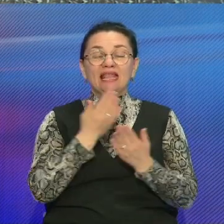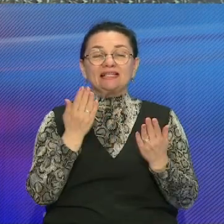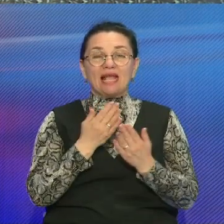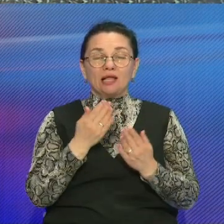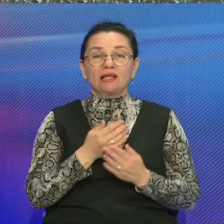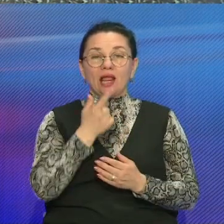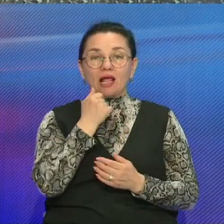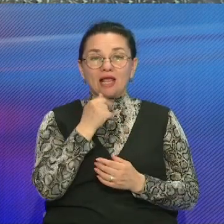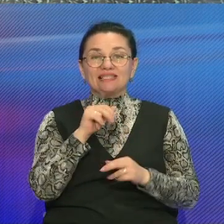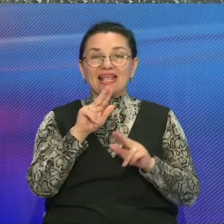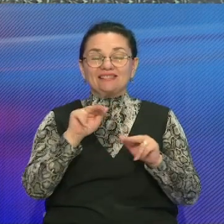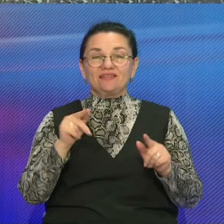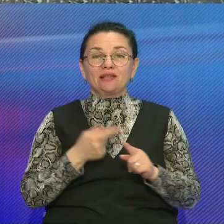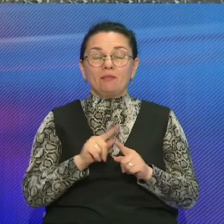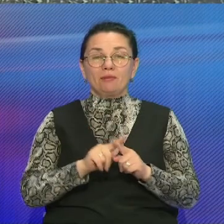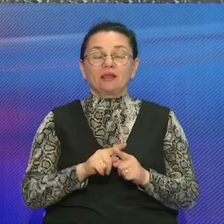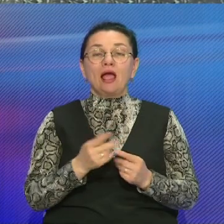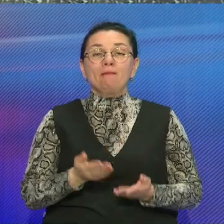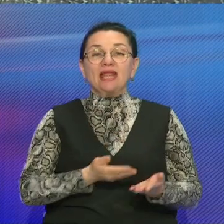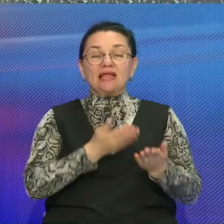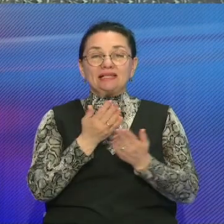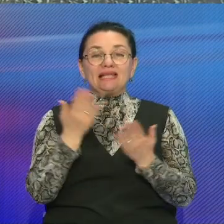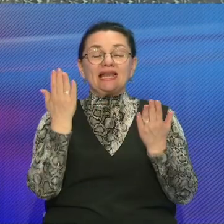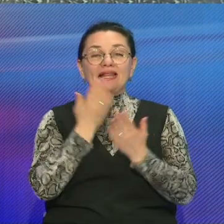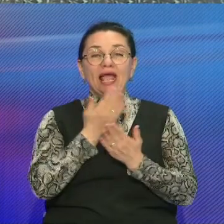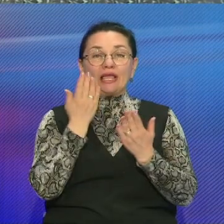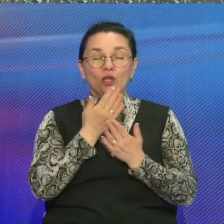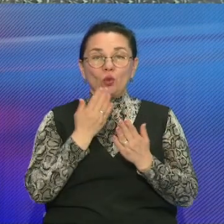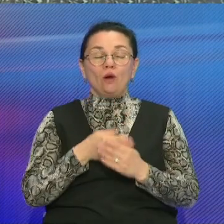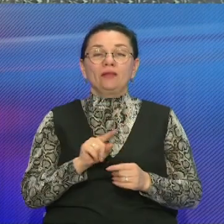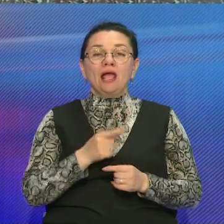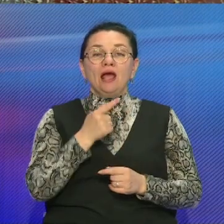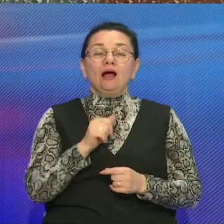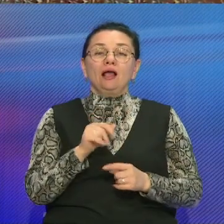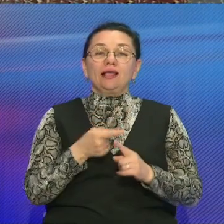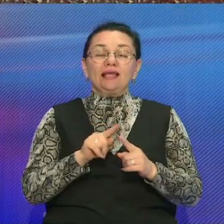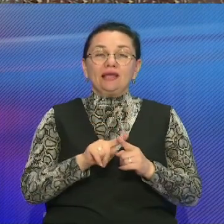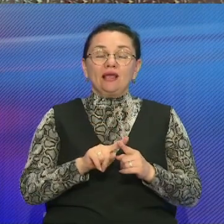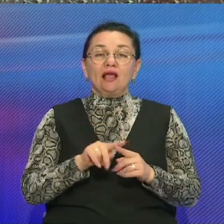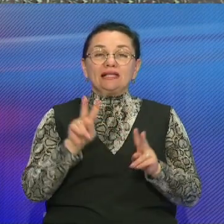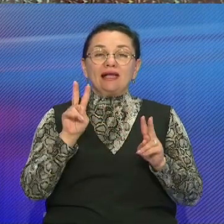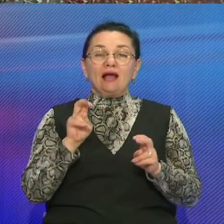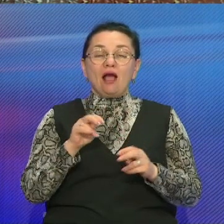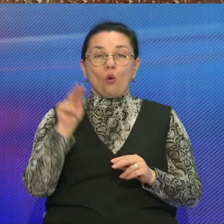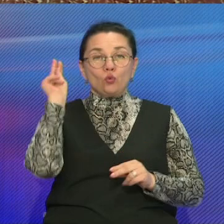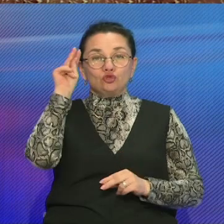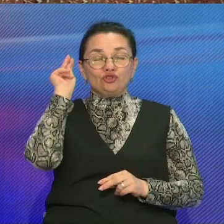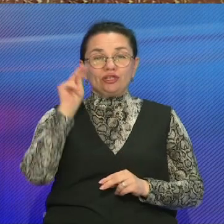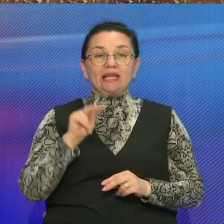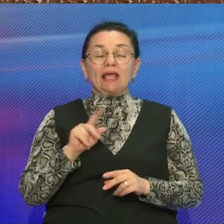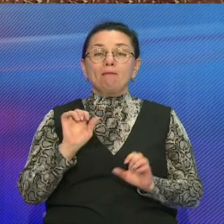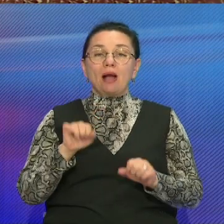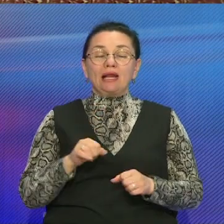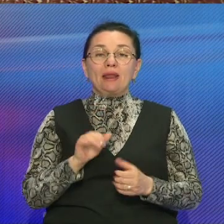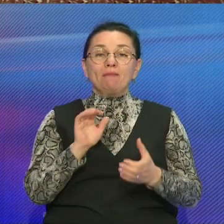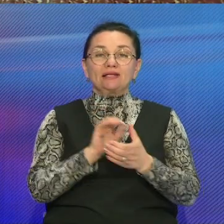на прогляд фильма «Брестская крепость», створенного при поддержке союзной державы. А кроме того, учени смогли познакомиться с проектом